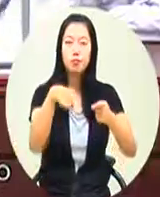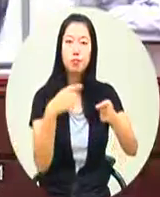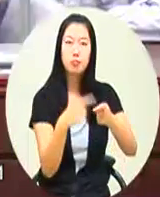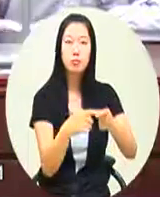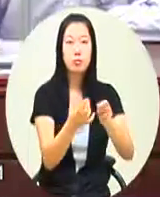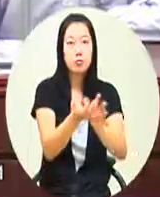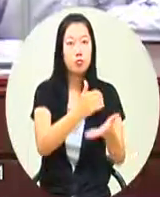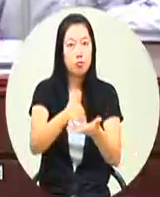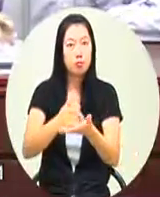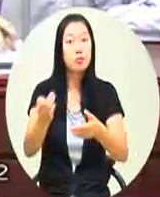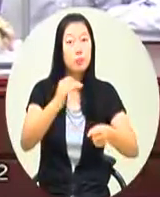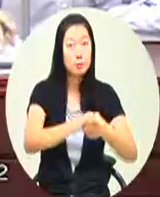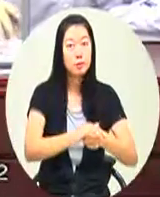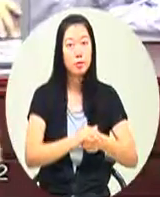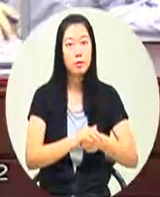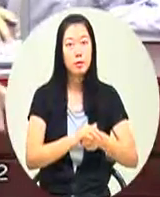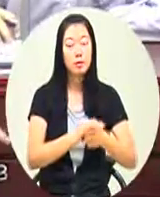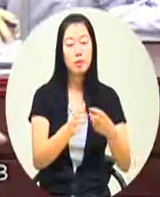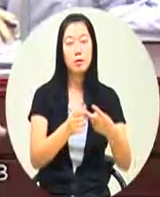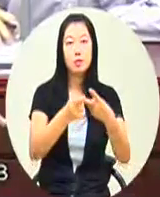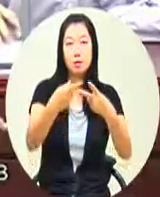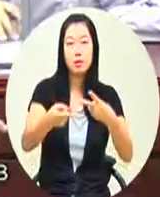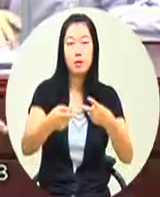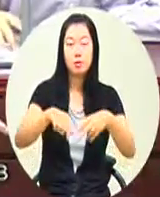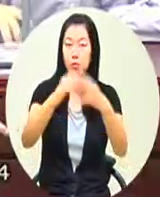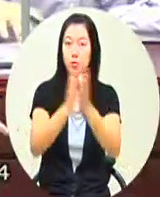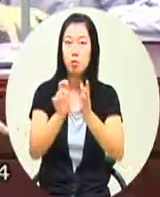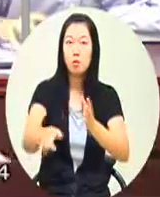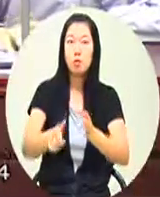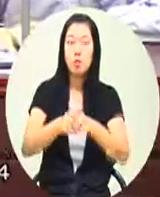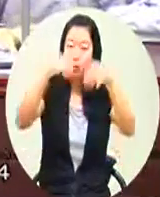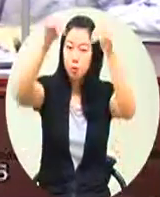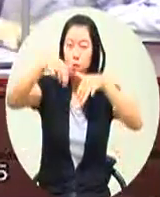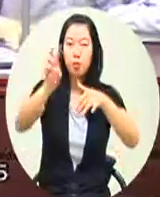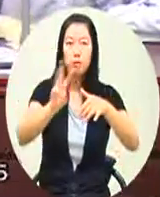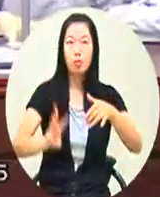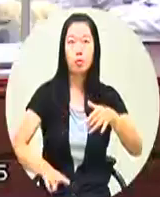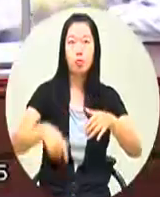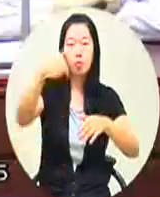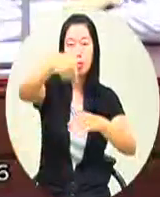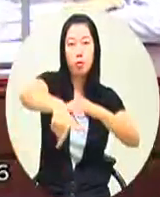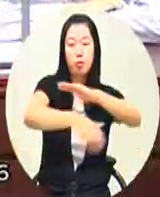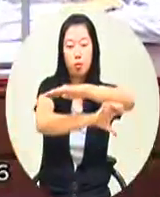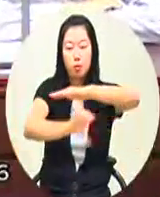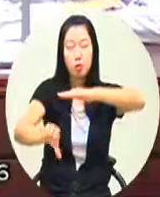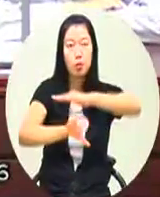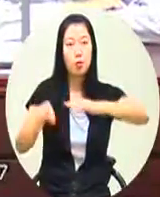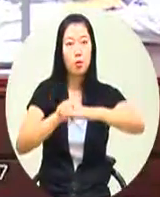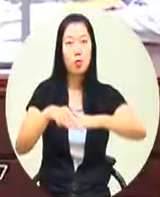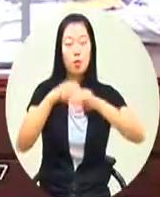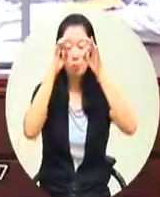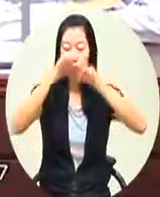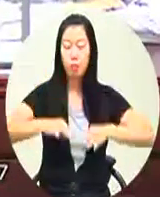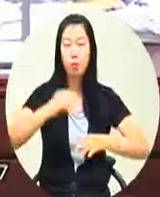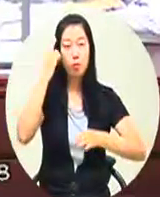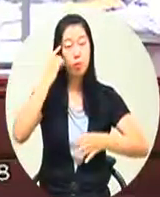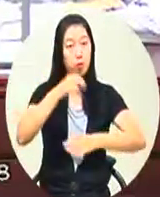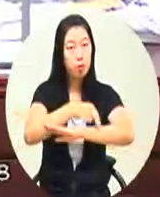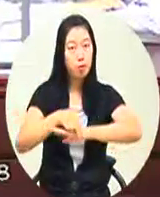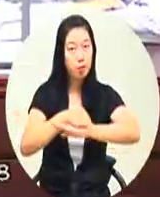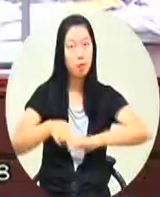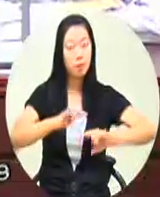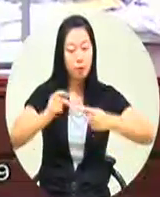助。那另外一个就是整个这个区域的雨水下水道的检讨规划，那这个检讨规划就是刚刚议员有提